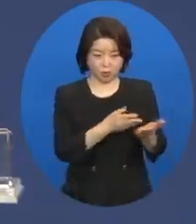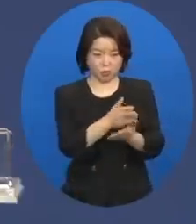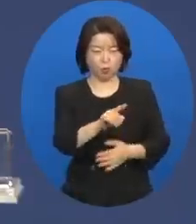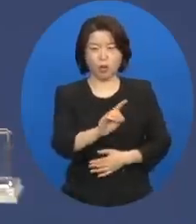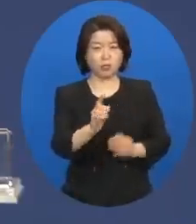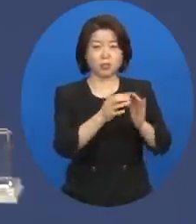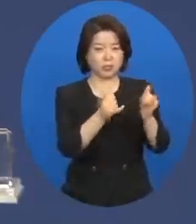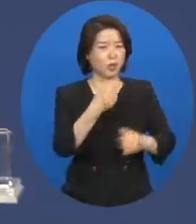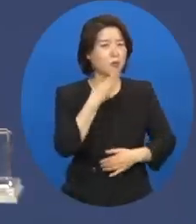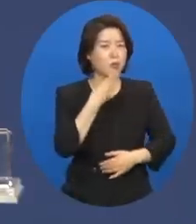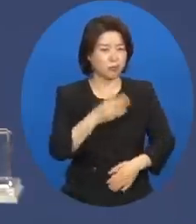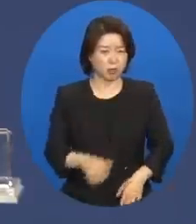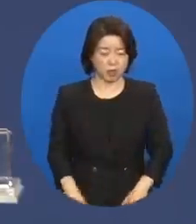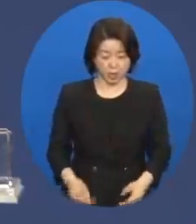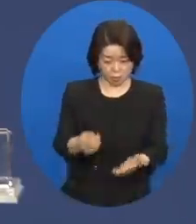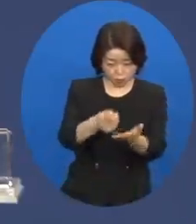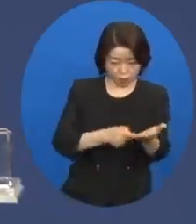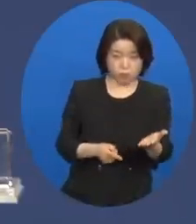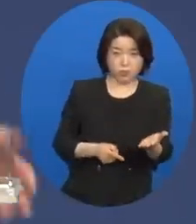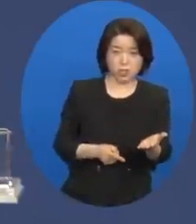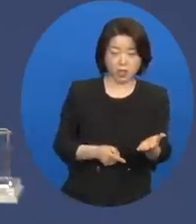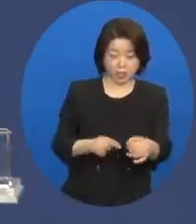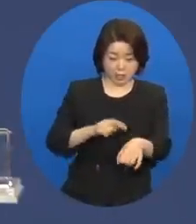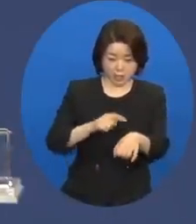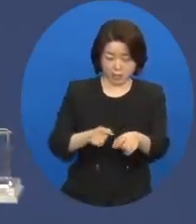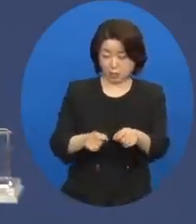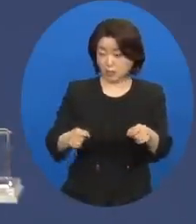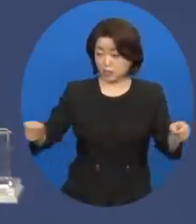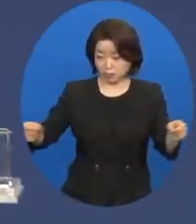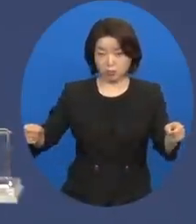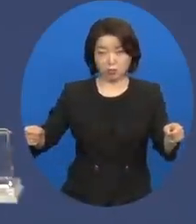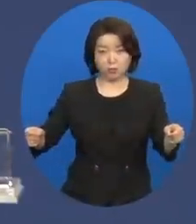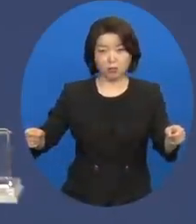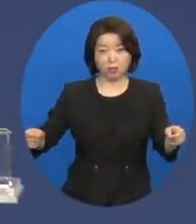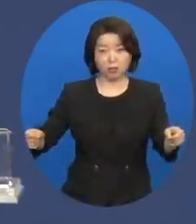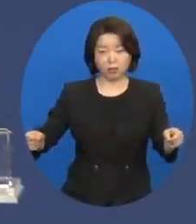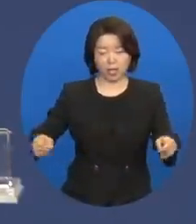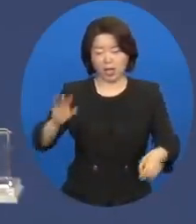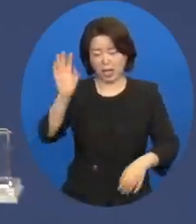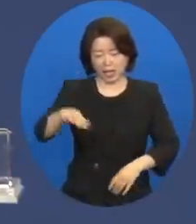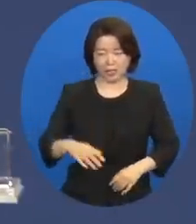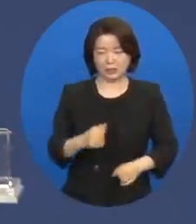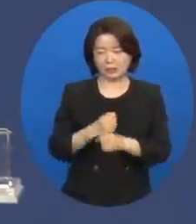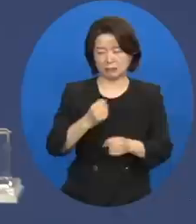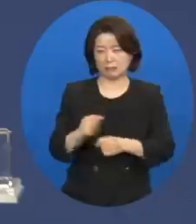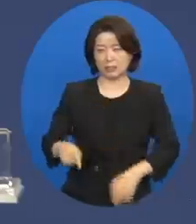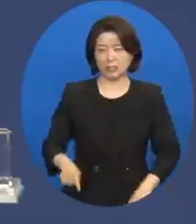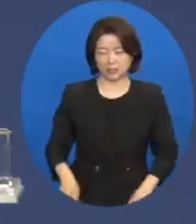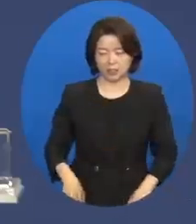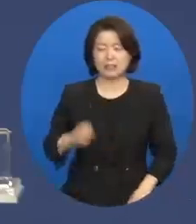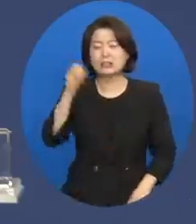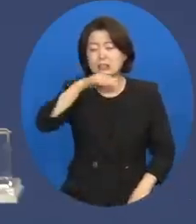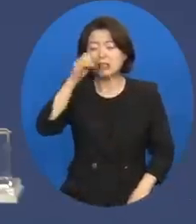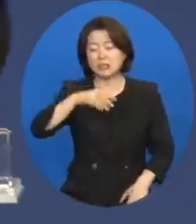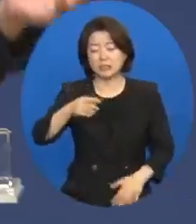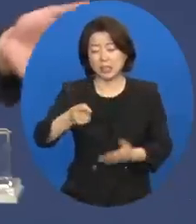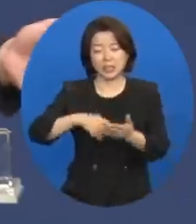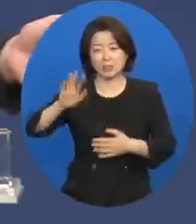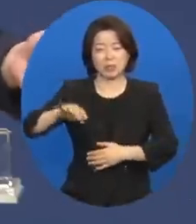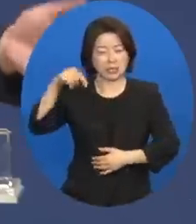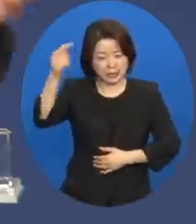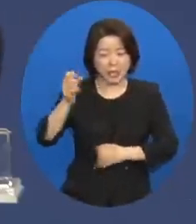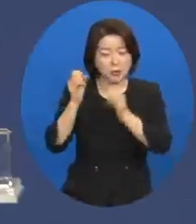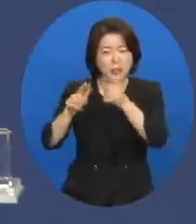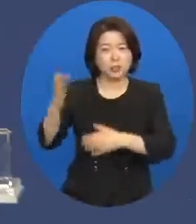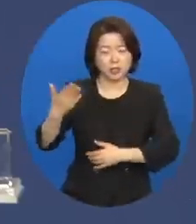것 같은데 수술하다가 예정 시간보다 길어진다고 아 이거 곤란합니다. 그러니까 그냥 나중에 기회